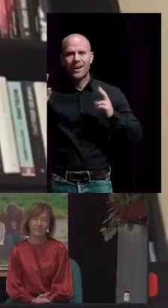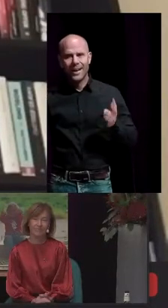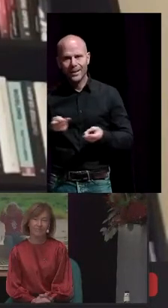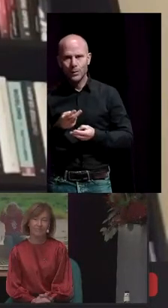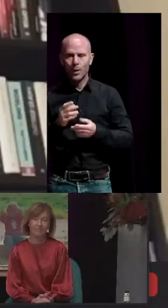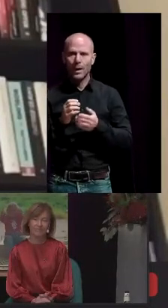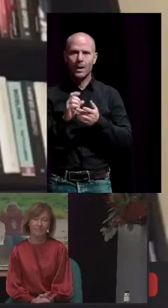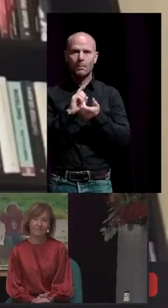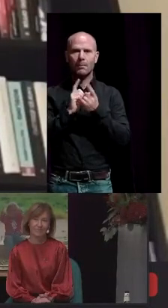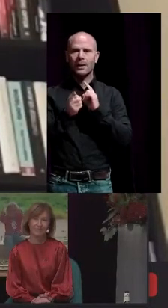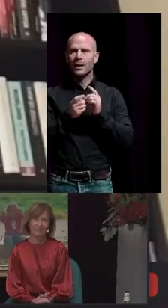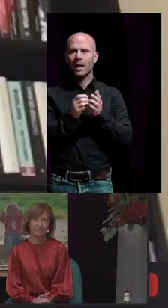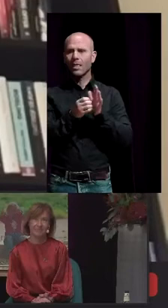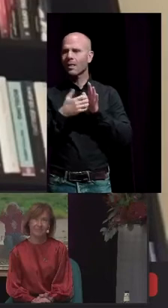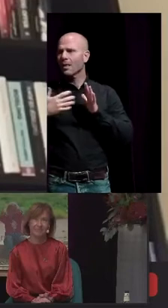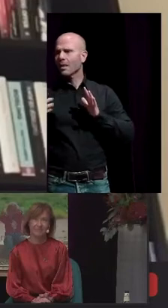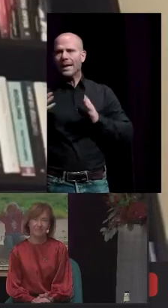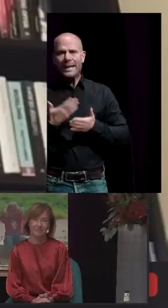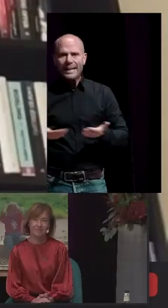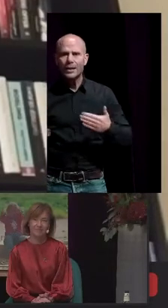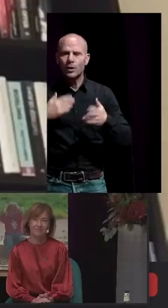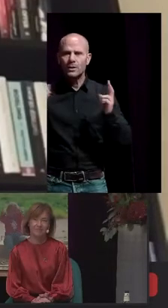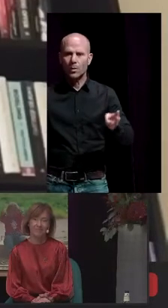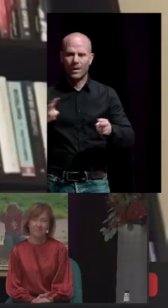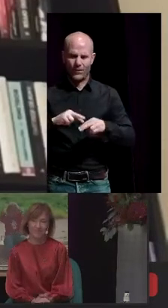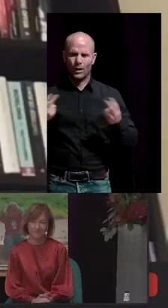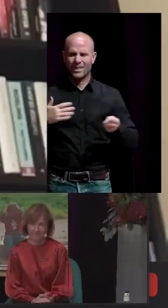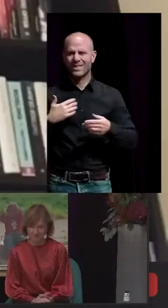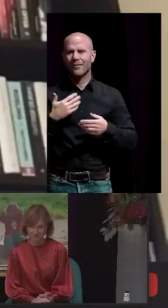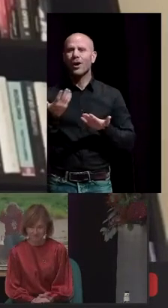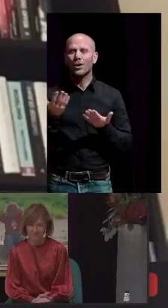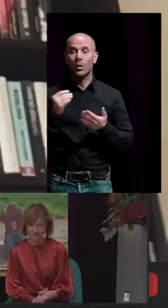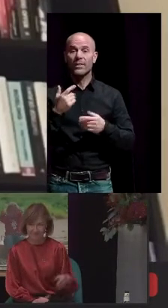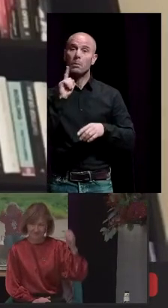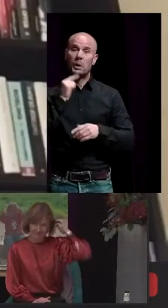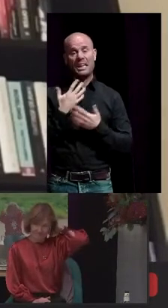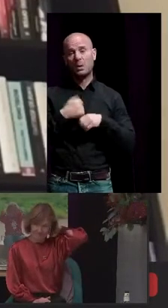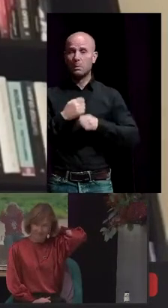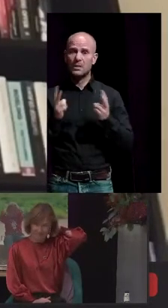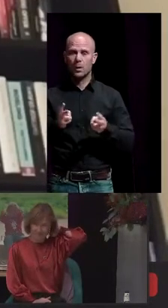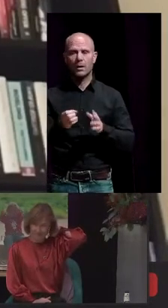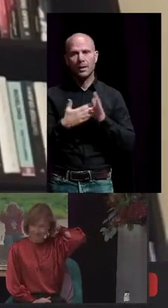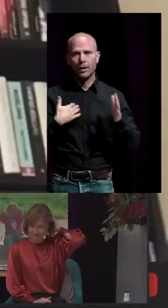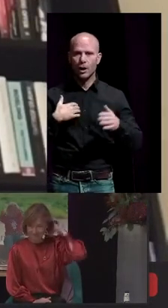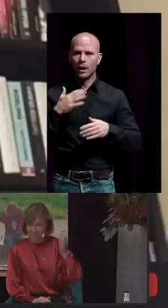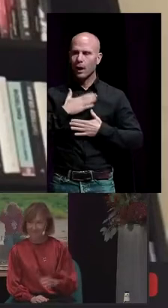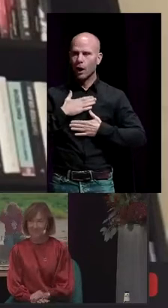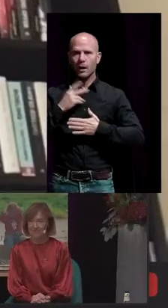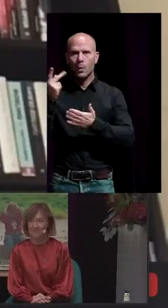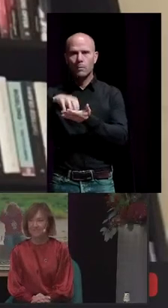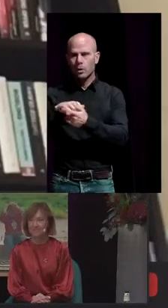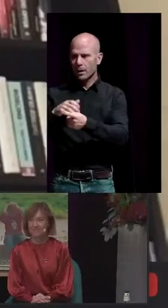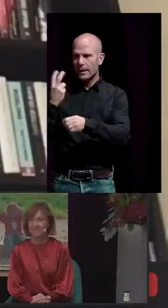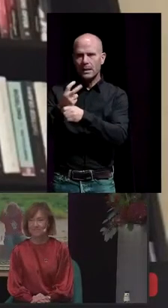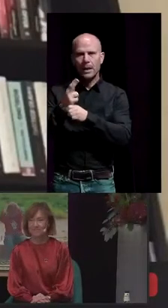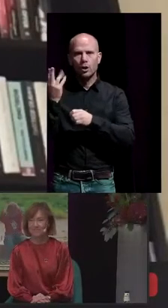många skäl till att inte göra det. Det vanligaste är att vi brukar inte göra så. Och därför är jag så glad att höra kommuner som prövar nya arbetssätt.